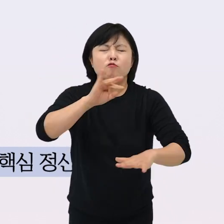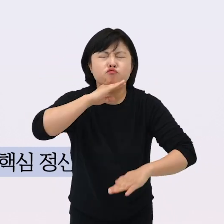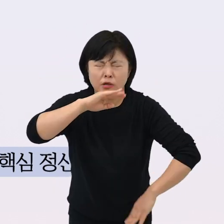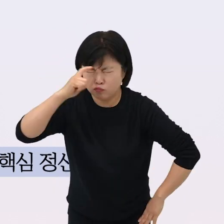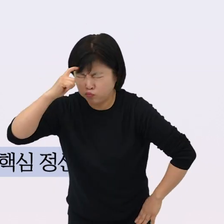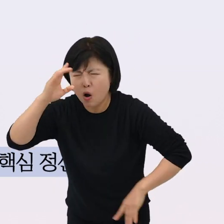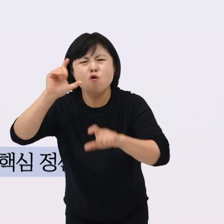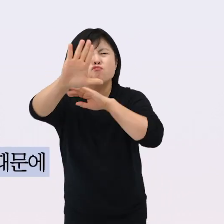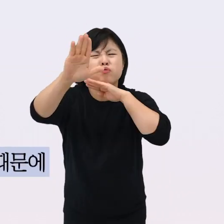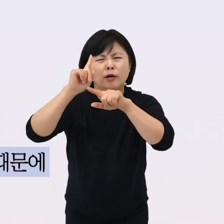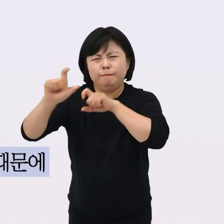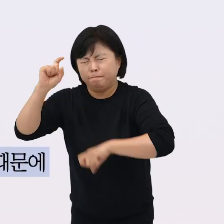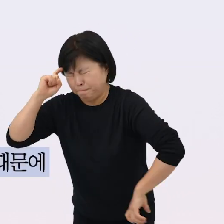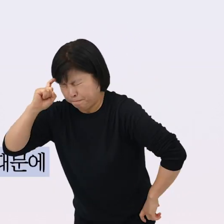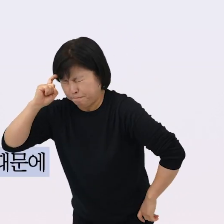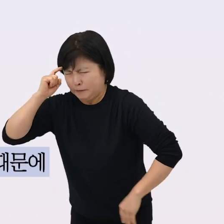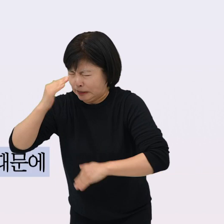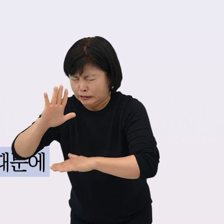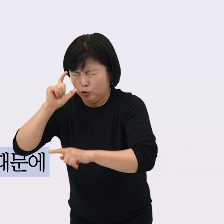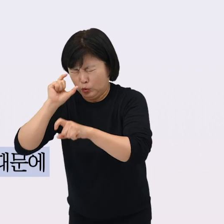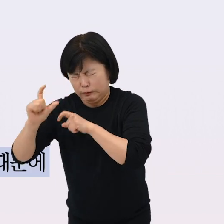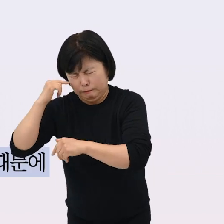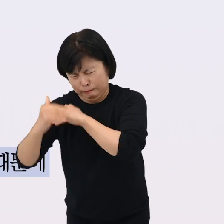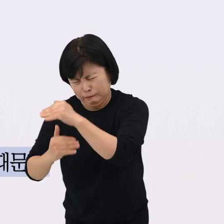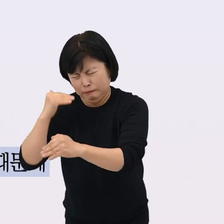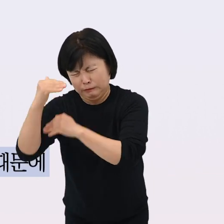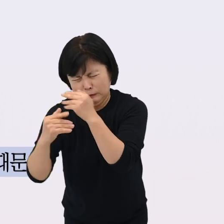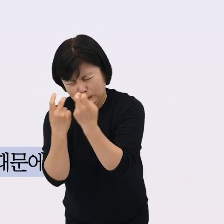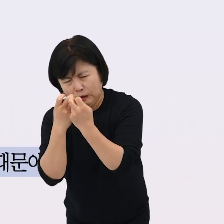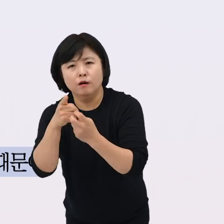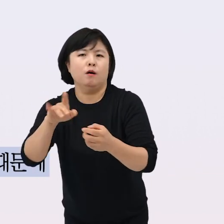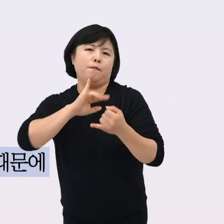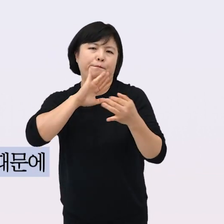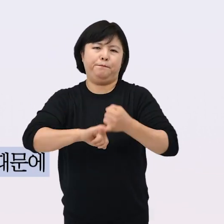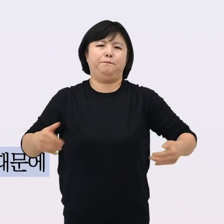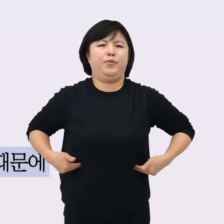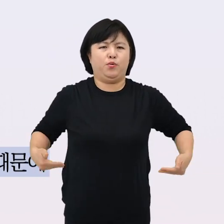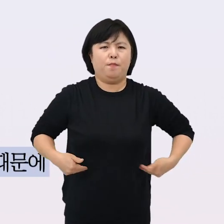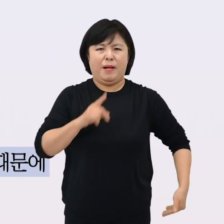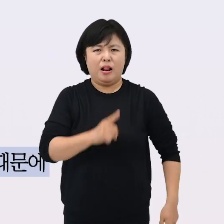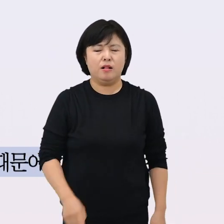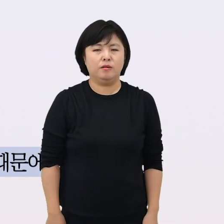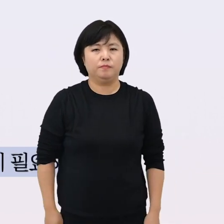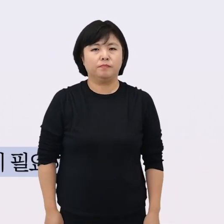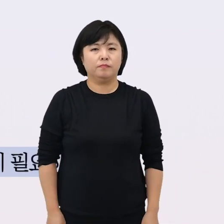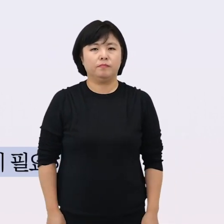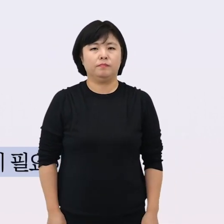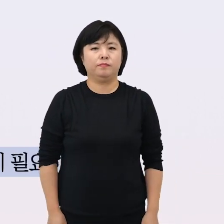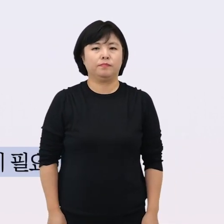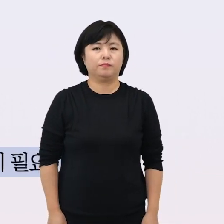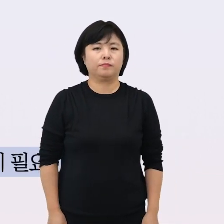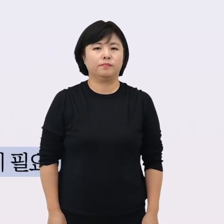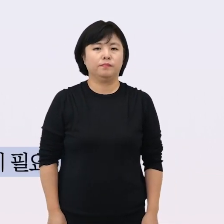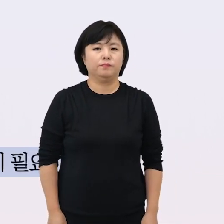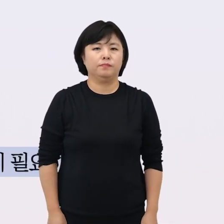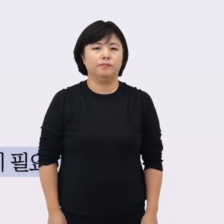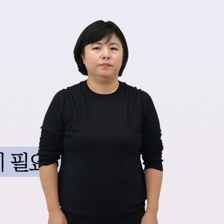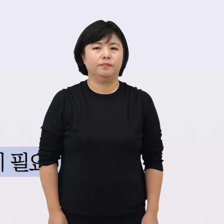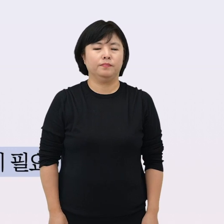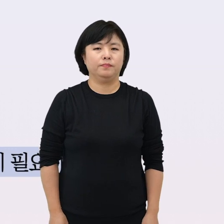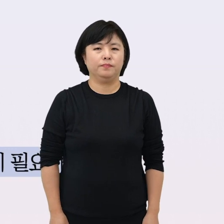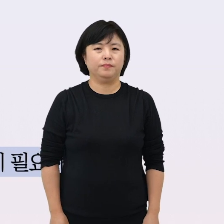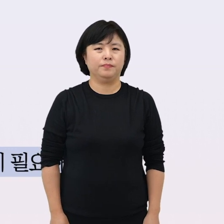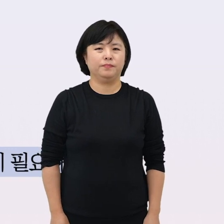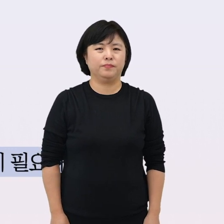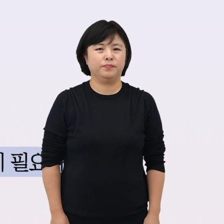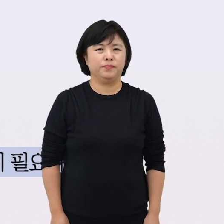그런 핵심적인 정신과, 그 활동이 자기 확신을 말하는 과정이 아니기 때문에 상당히 긴 숙고의